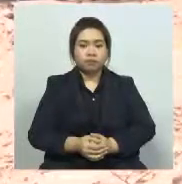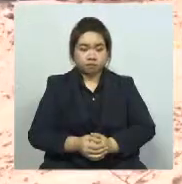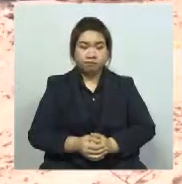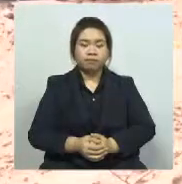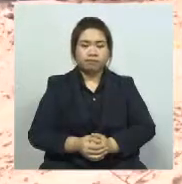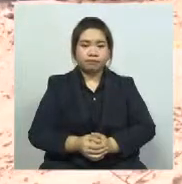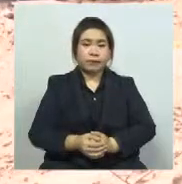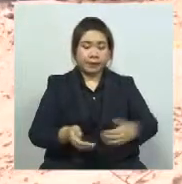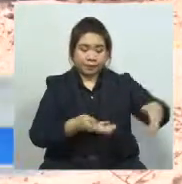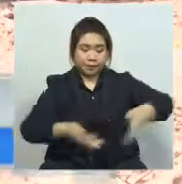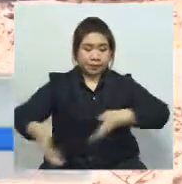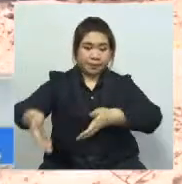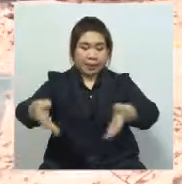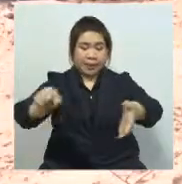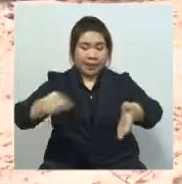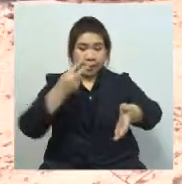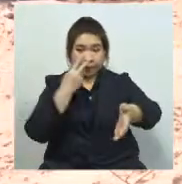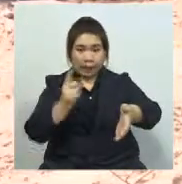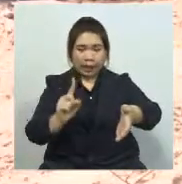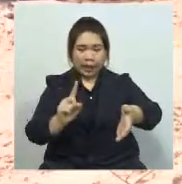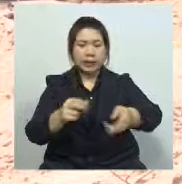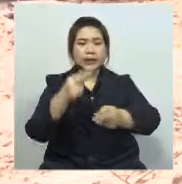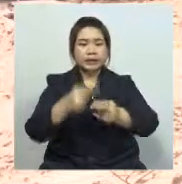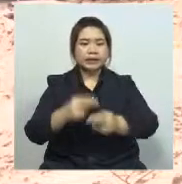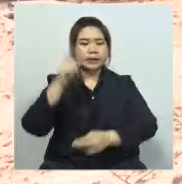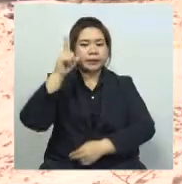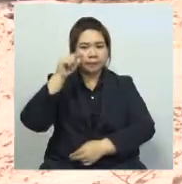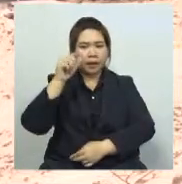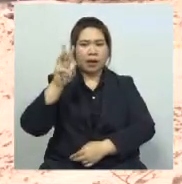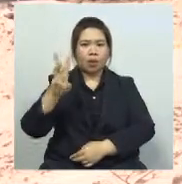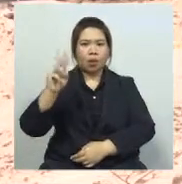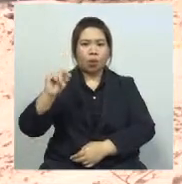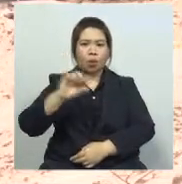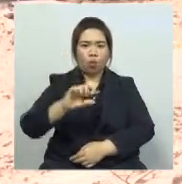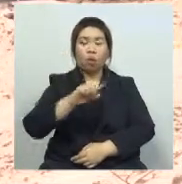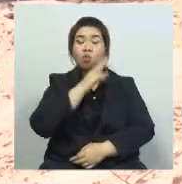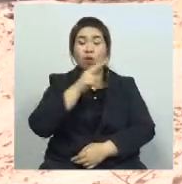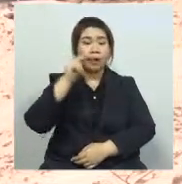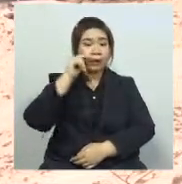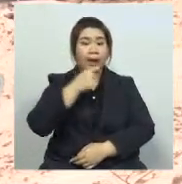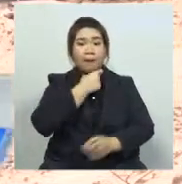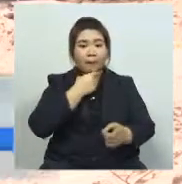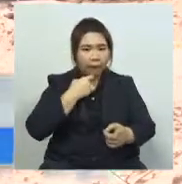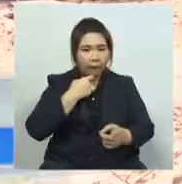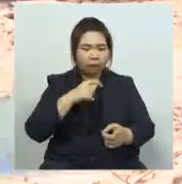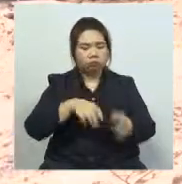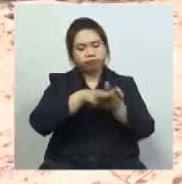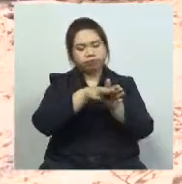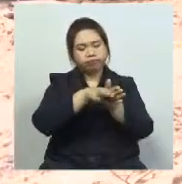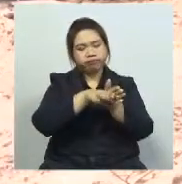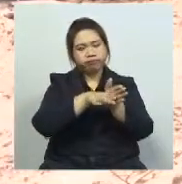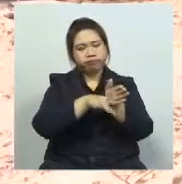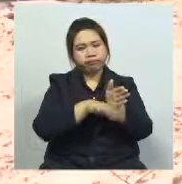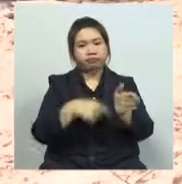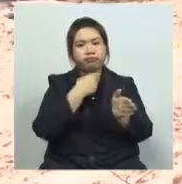คุณผู้ชมคะแม่น้ำที่คุณผู้ชมเห็นขนาดนี้เป็นแม่น้ำแม่วงค่ะซึ่งในช่วงหน้าแล้งน้ำที่บริเวณนี้ก็จะค่อยๆแห้งลงไปนะค